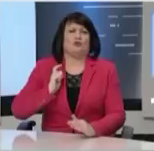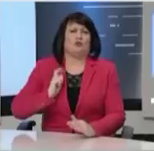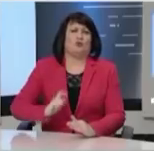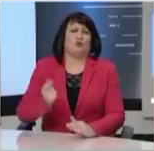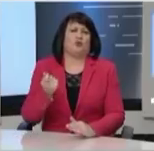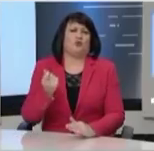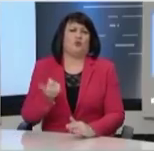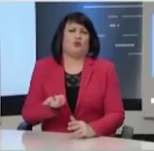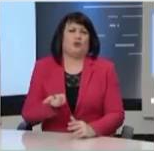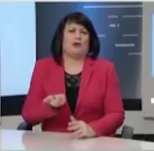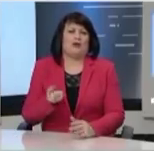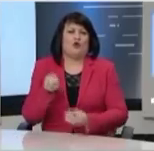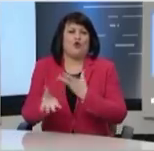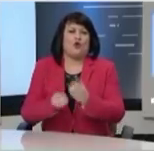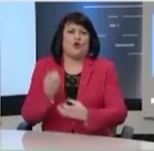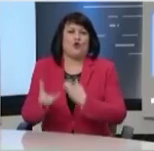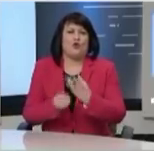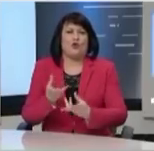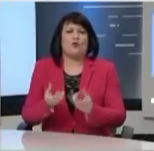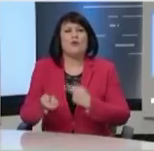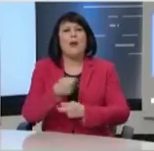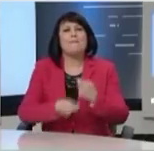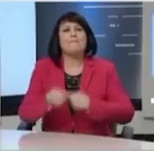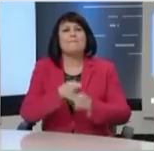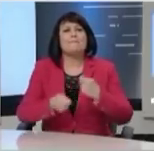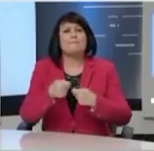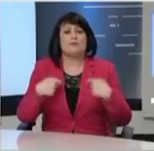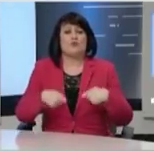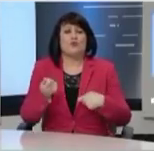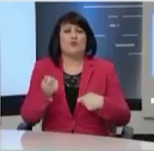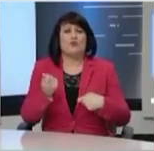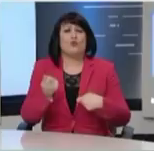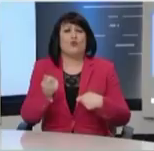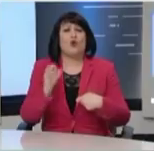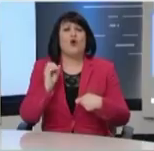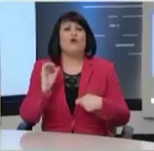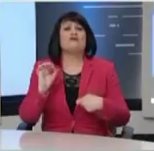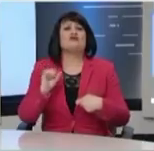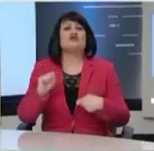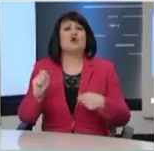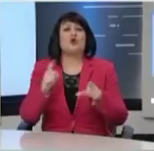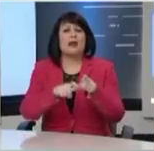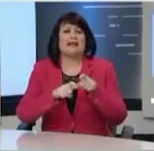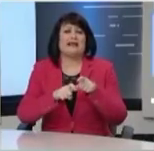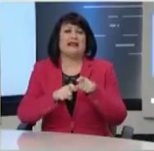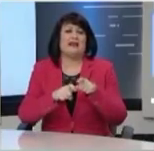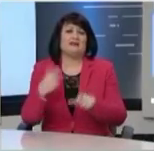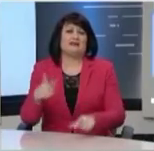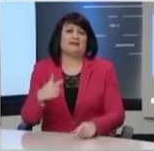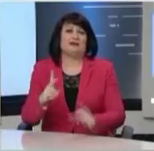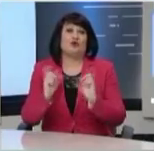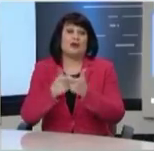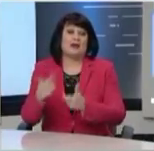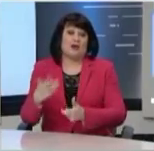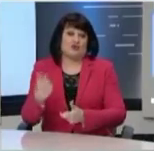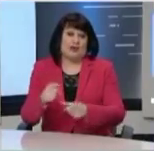πλούτου και με τα δωράκια στις επιχειρηματικές ελίτ των offshore που αποτελεί άλλωστε και η ειδικότητά σας